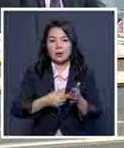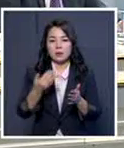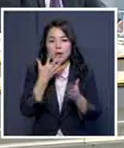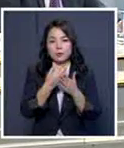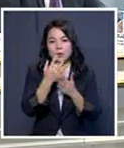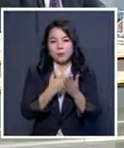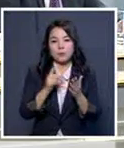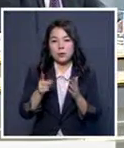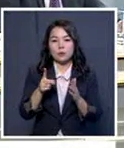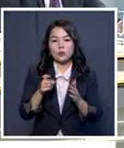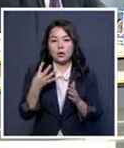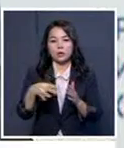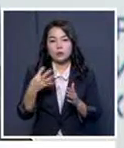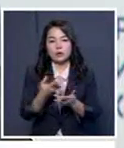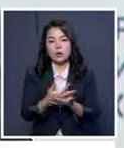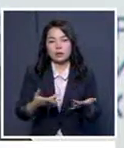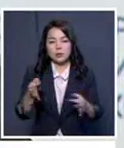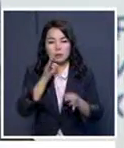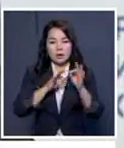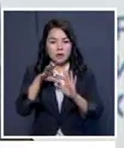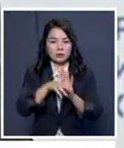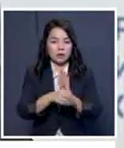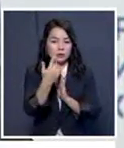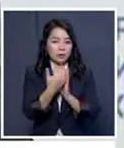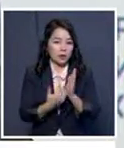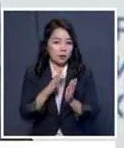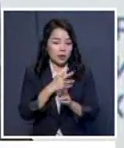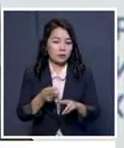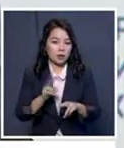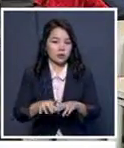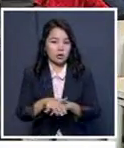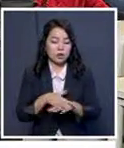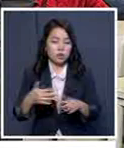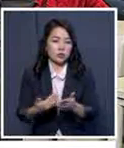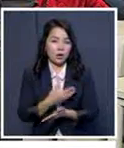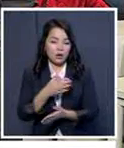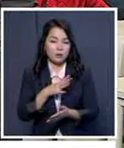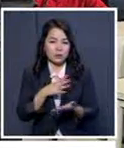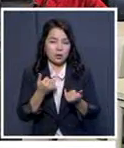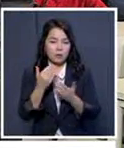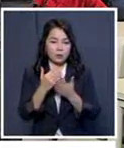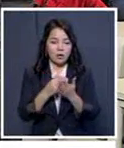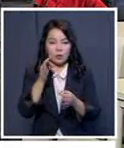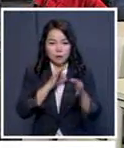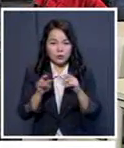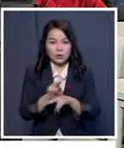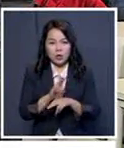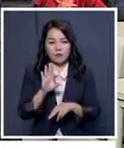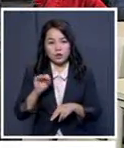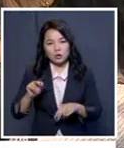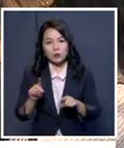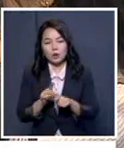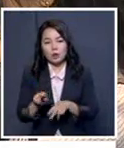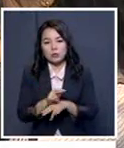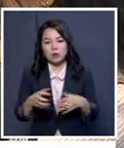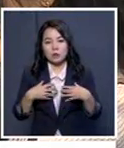тізіміне 1144 түрлі дәрі кірді. Биыл бұл тізімге жаңа емдік препараттар да қосылды. Олар ВИЧ ауруын